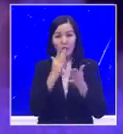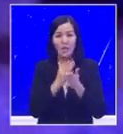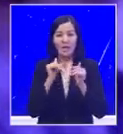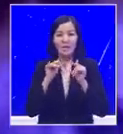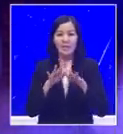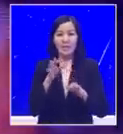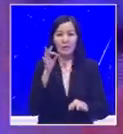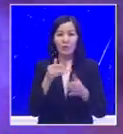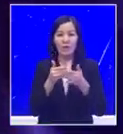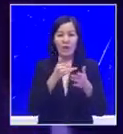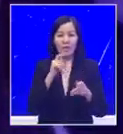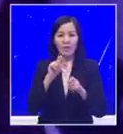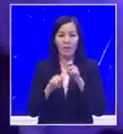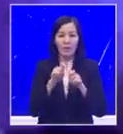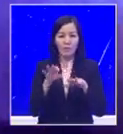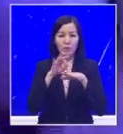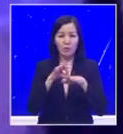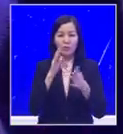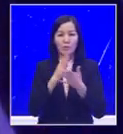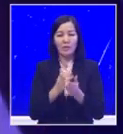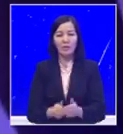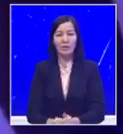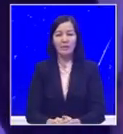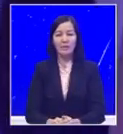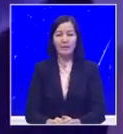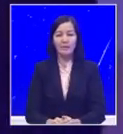қатысты сот алды тергеу жұмыстары жүргізіліп жатыр.